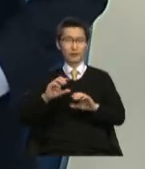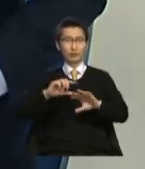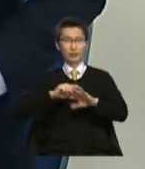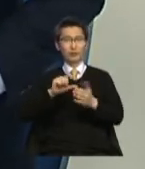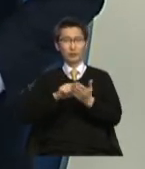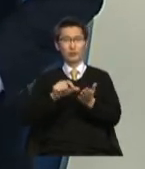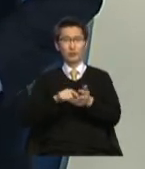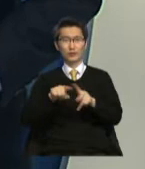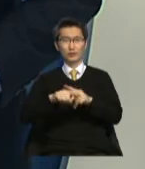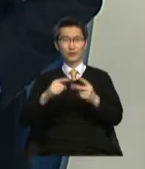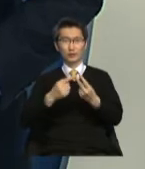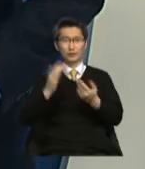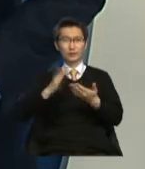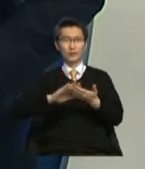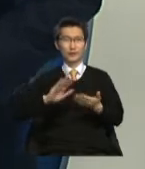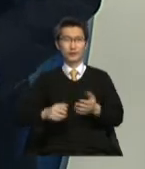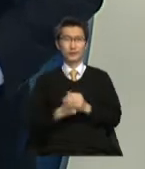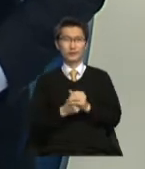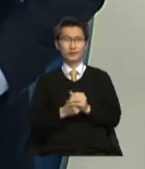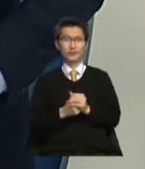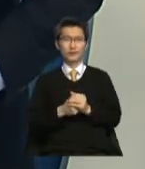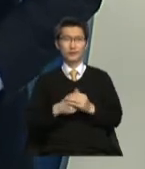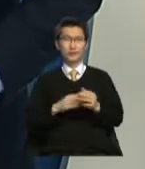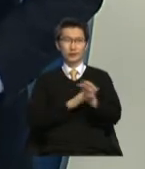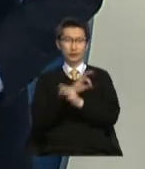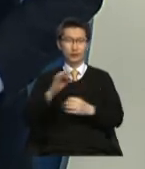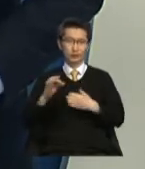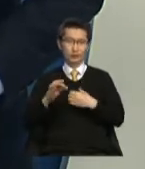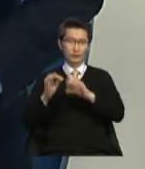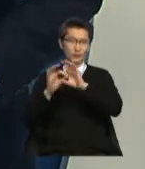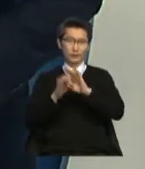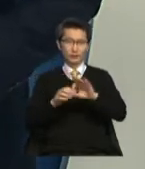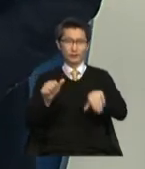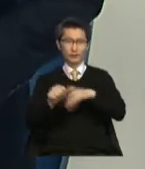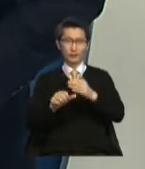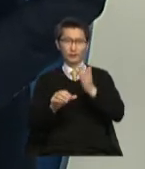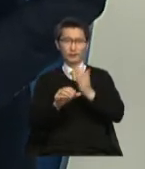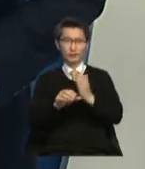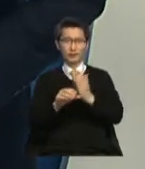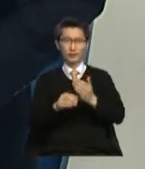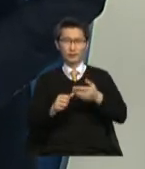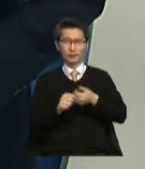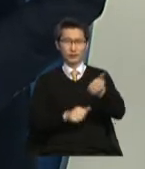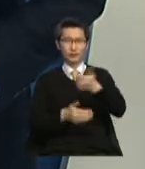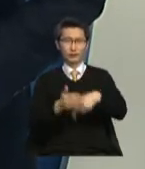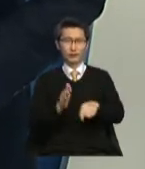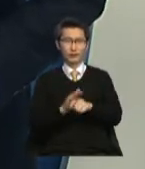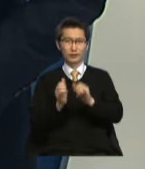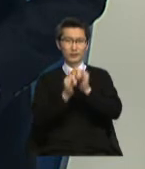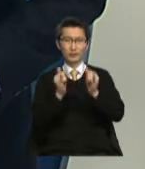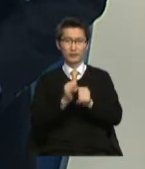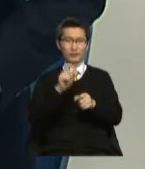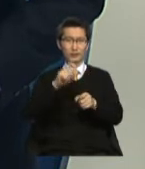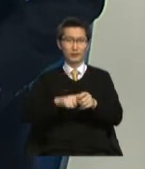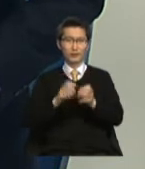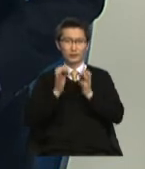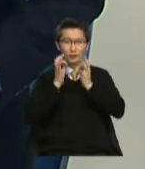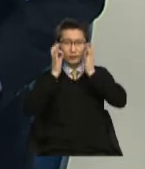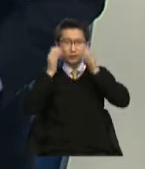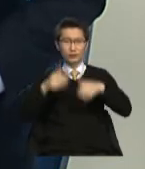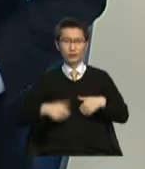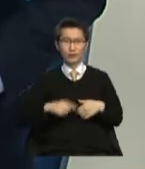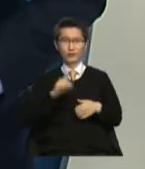제한적이어서 씀을 알 수 있습니다 경제위기가 계속되는 상황에서 이를 타개하기 위한 사회적 노력도 뒤따라야